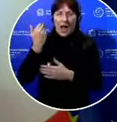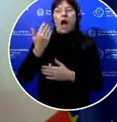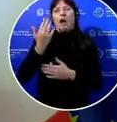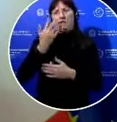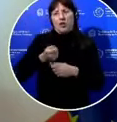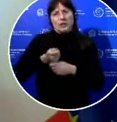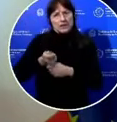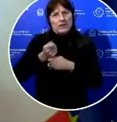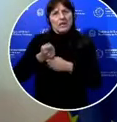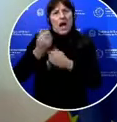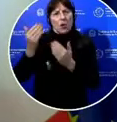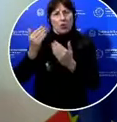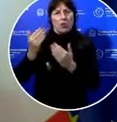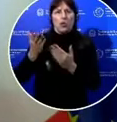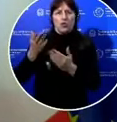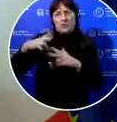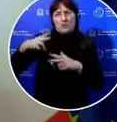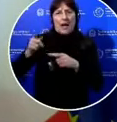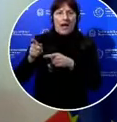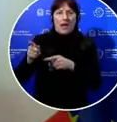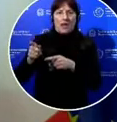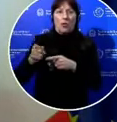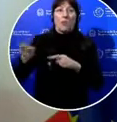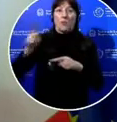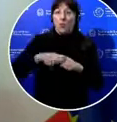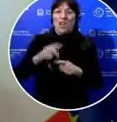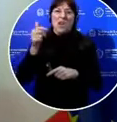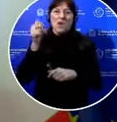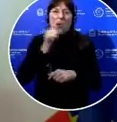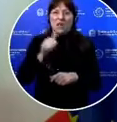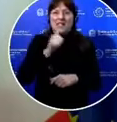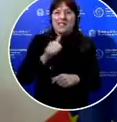e sperare che si possa andare anche oltre le ipocrisie,